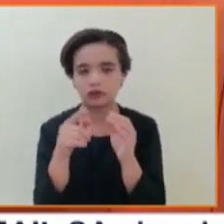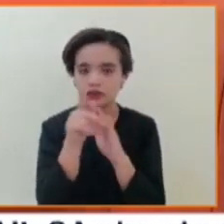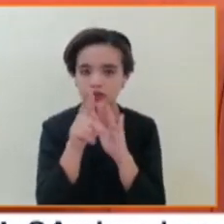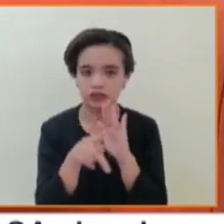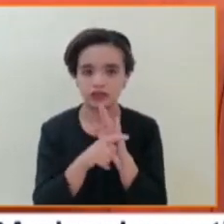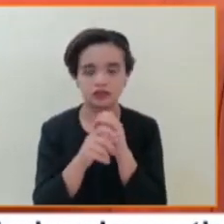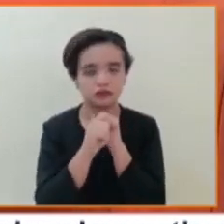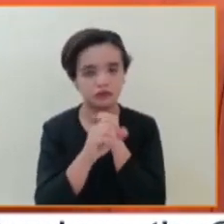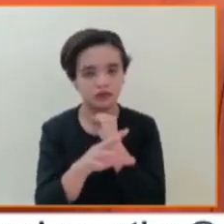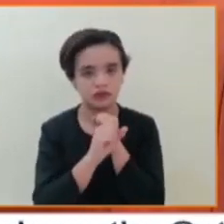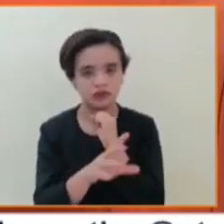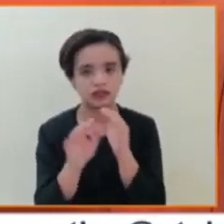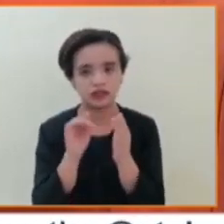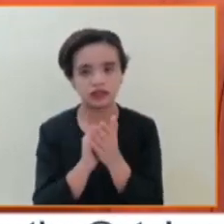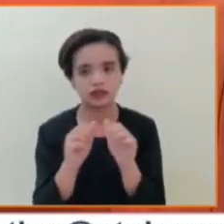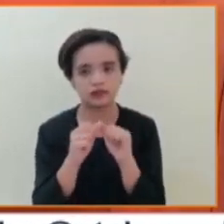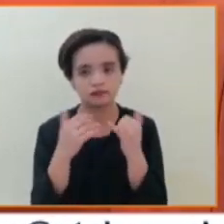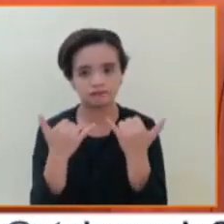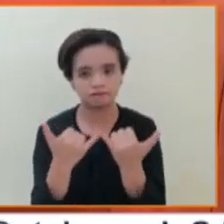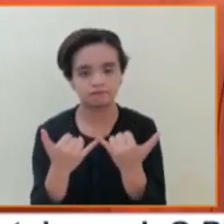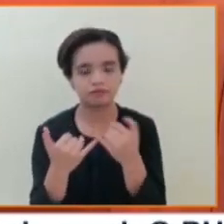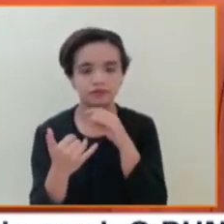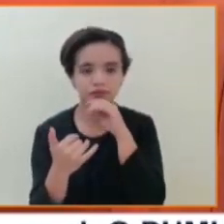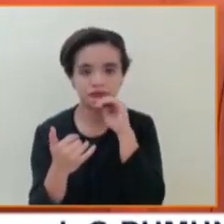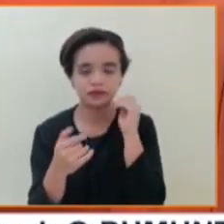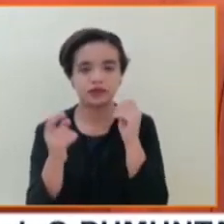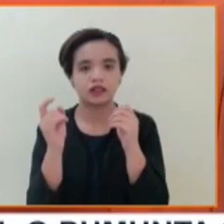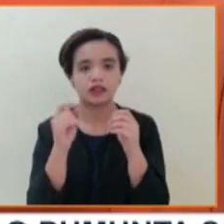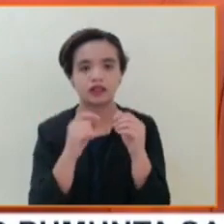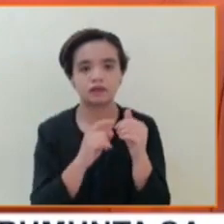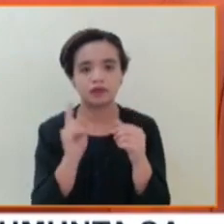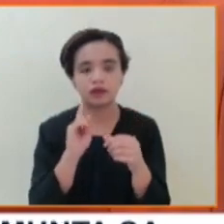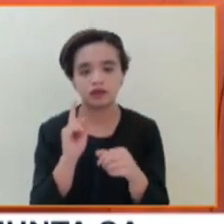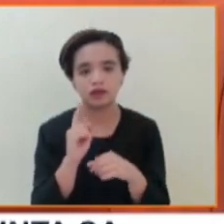ating ahensya. At syempre, di ba, bahagi nun, dahil dati